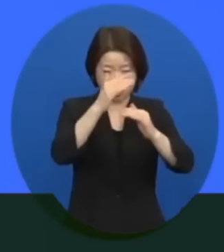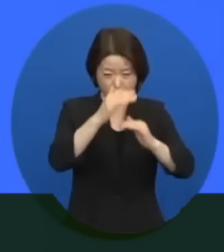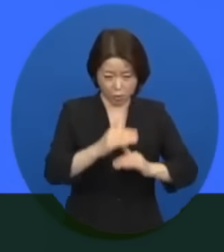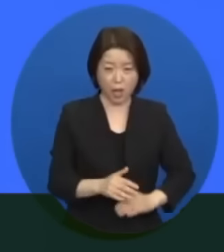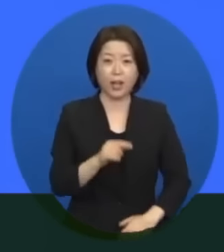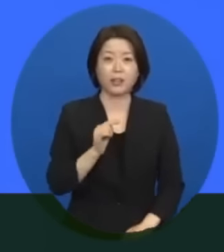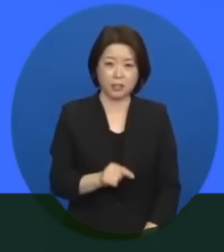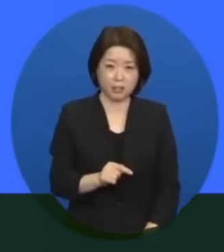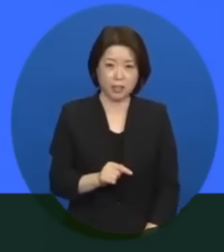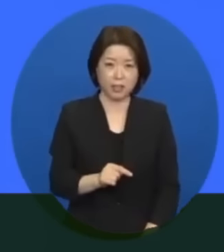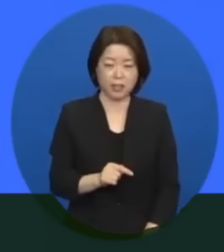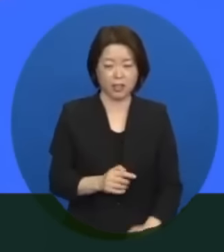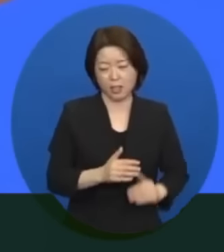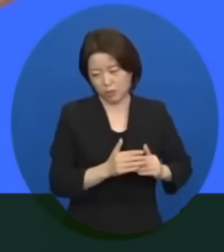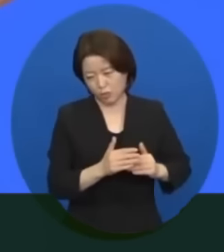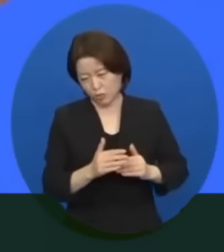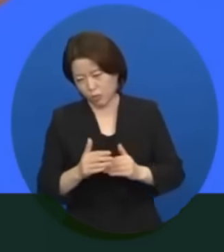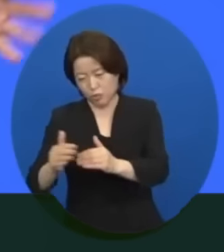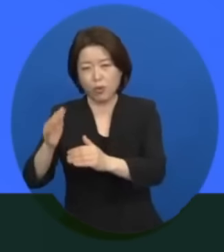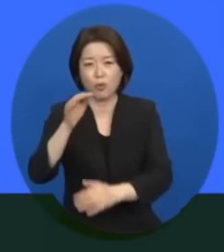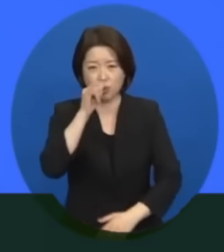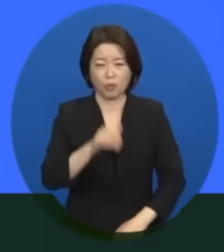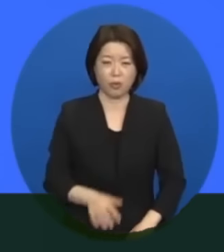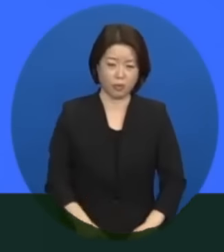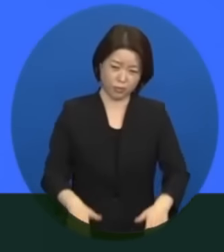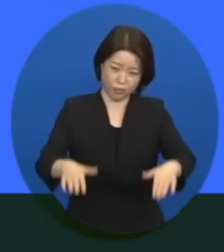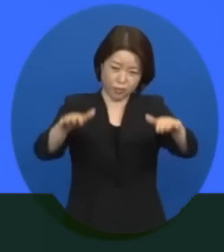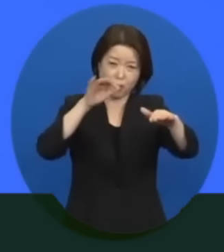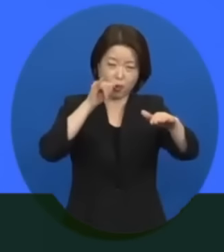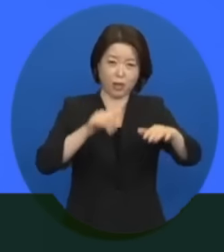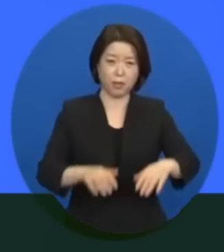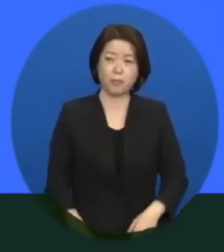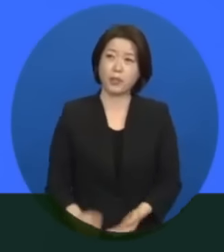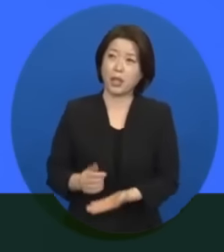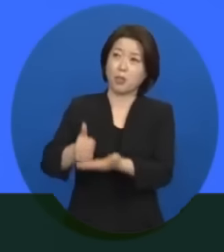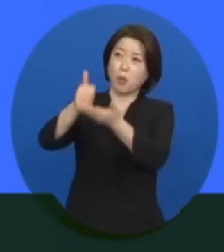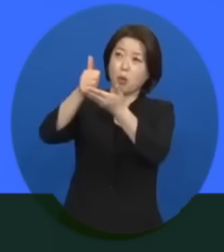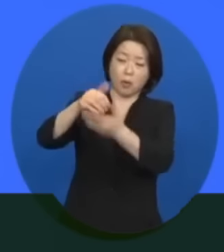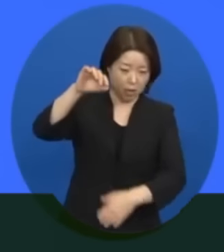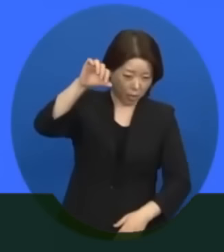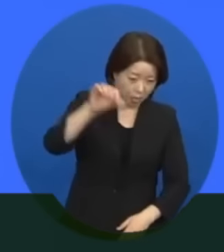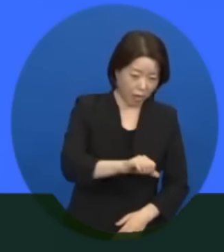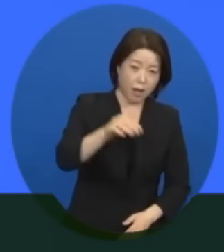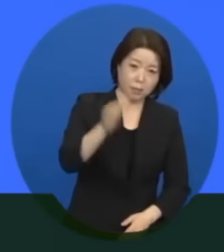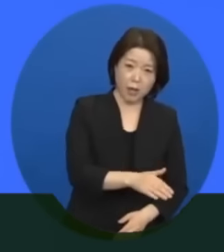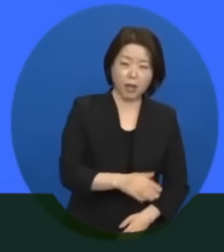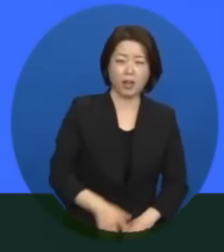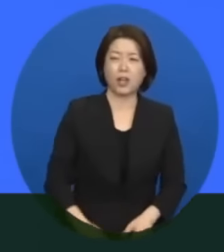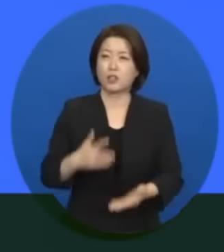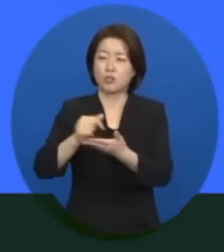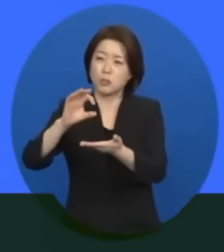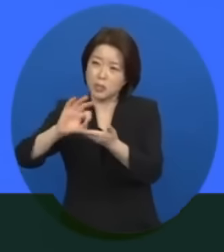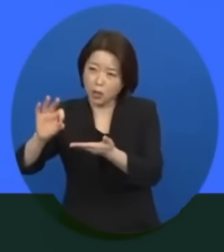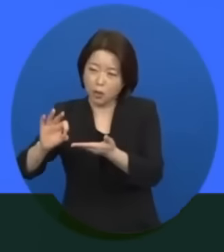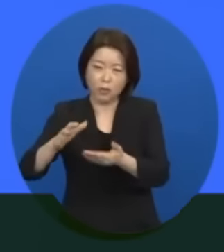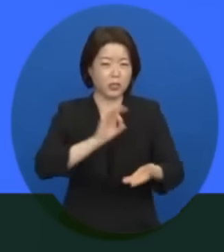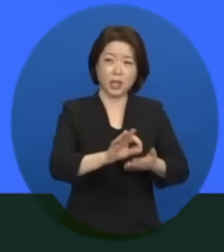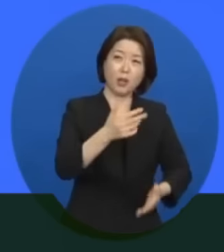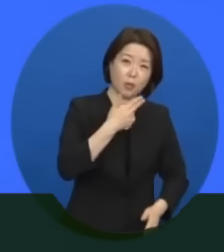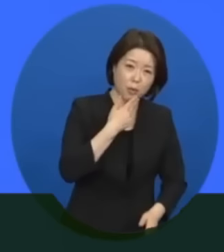과정이 쭉 있었던 거예요 높여 주시든지 낮추시는 주님이 시든지 안